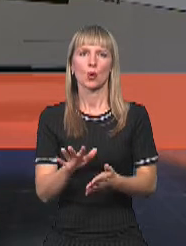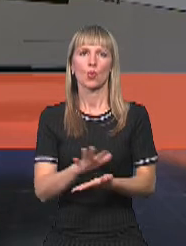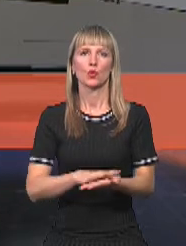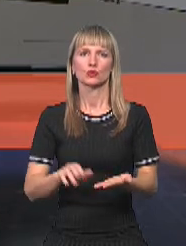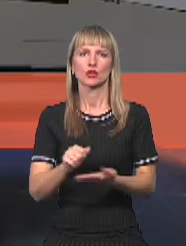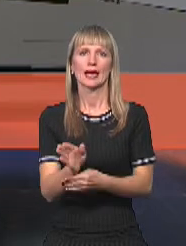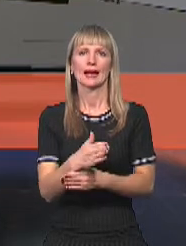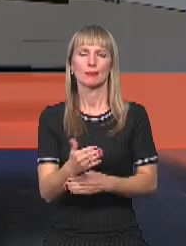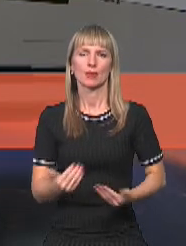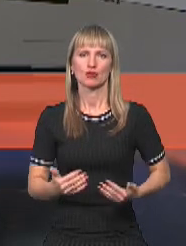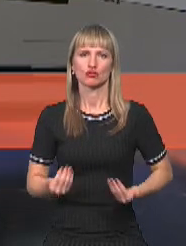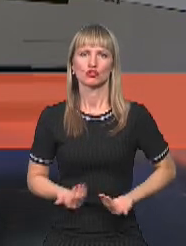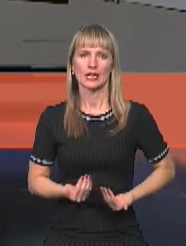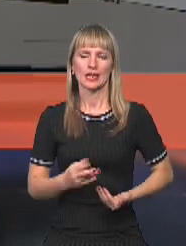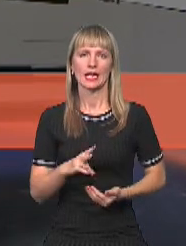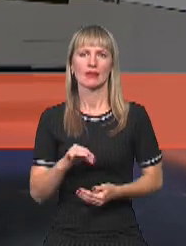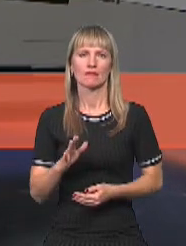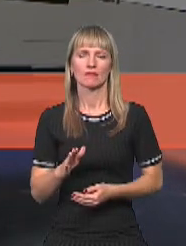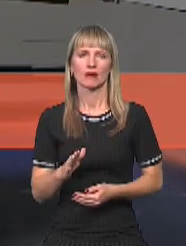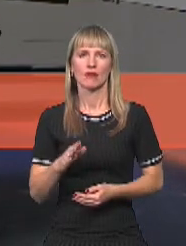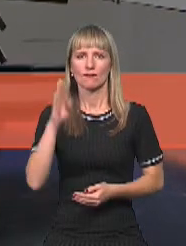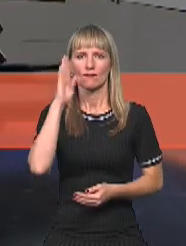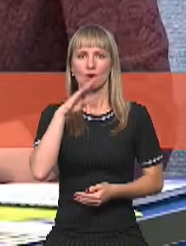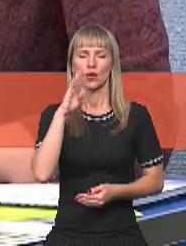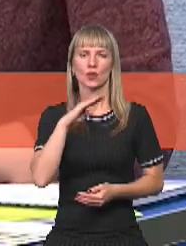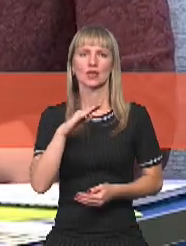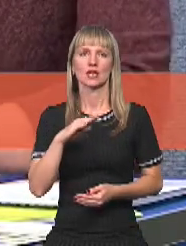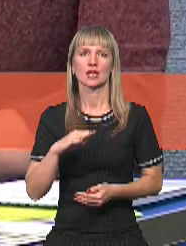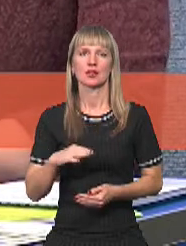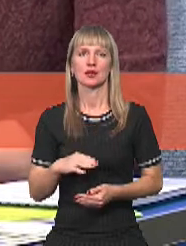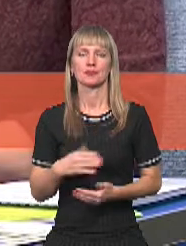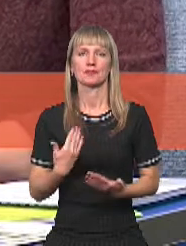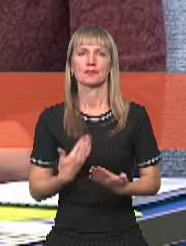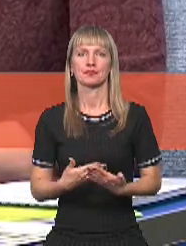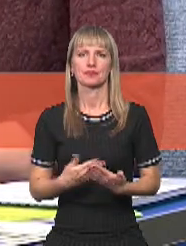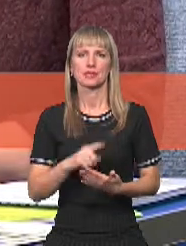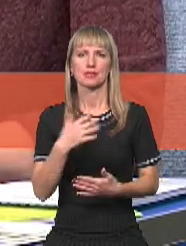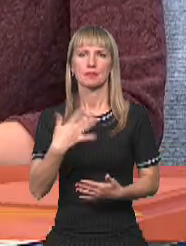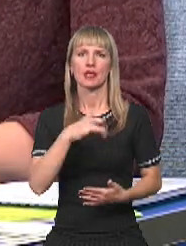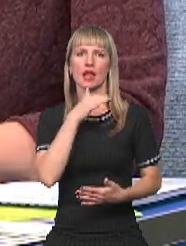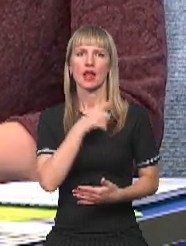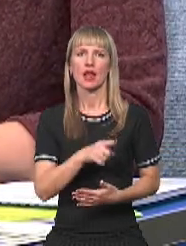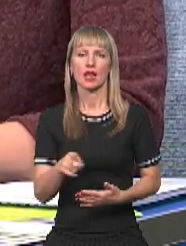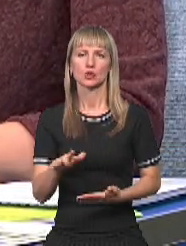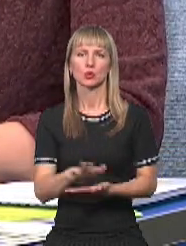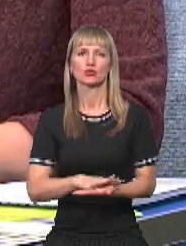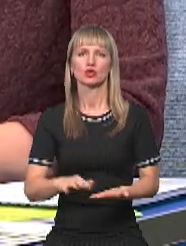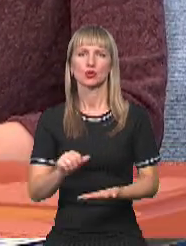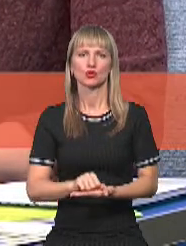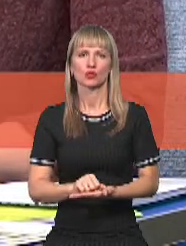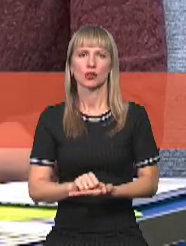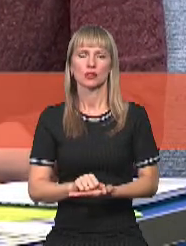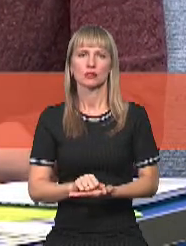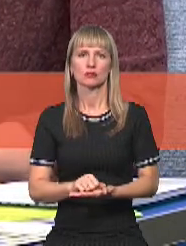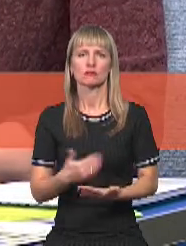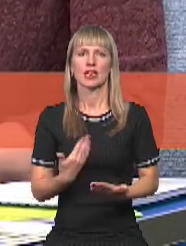жителей. Ну, жители водных… Да, да. Примерно за 50 лет